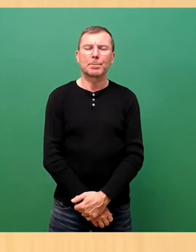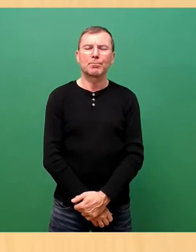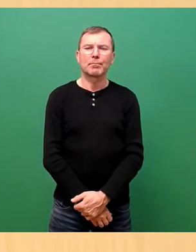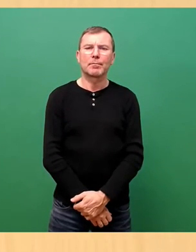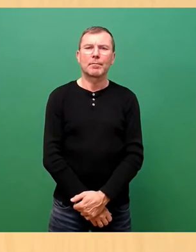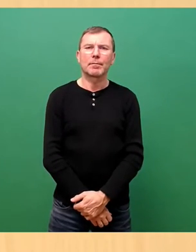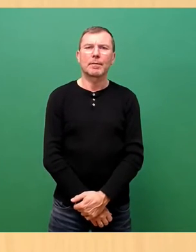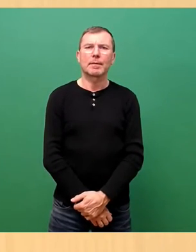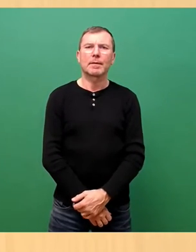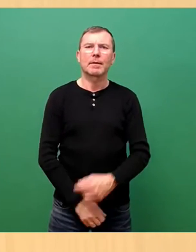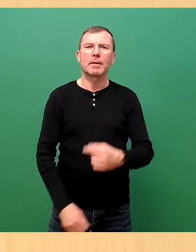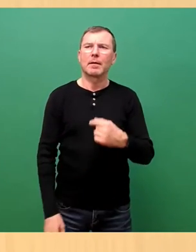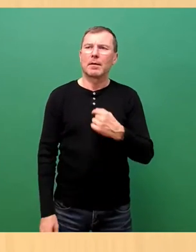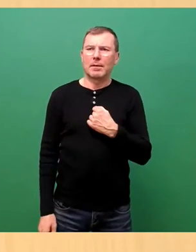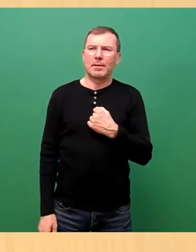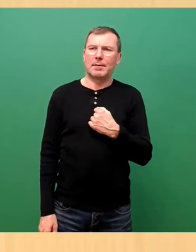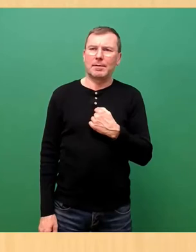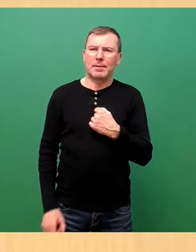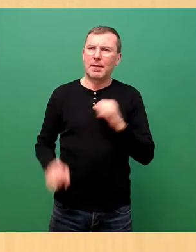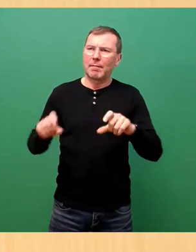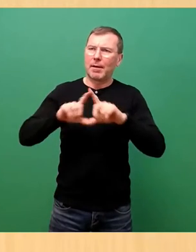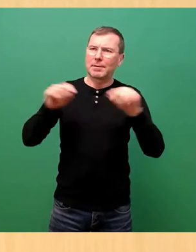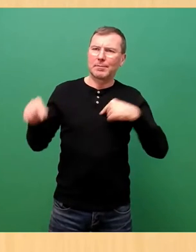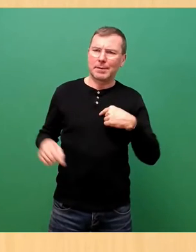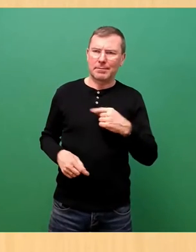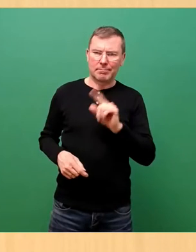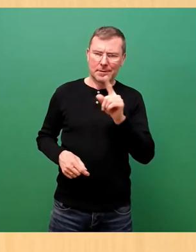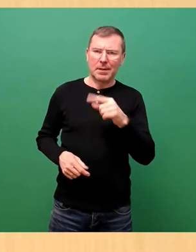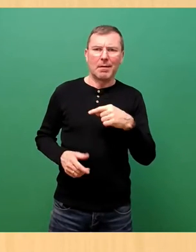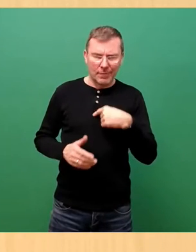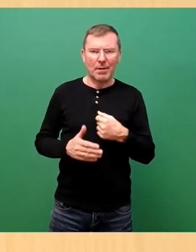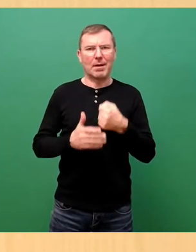Ich verkenne überhaupt nicht das Ringen um